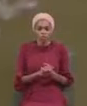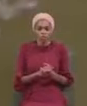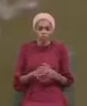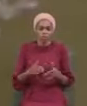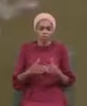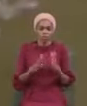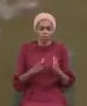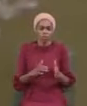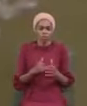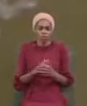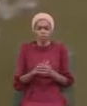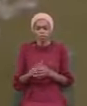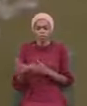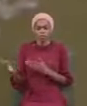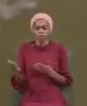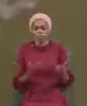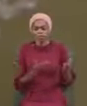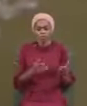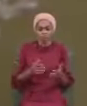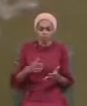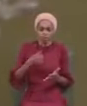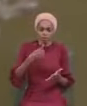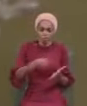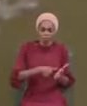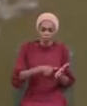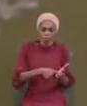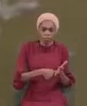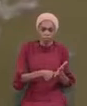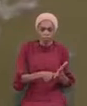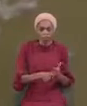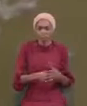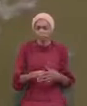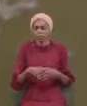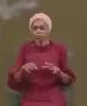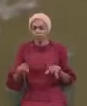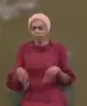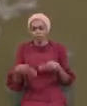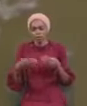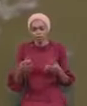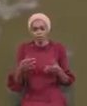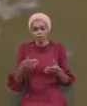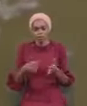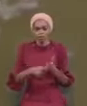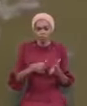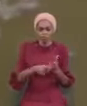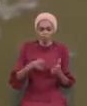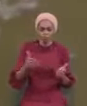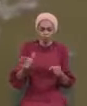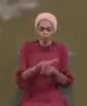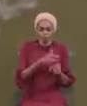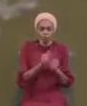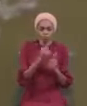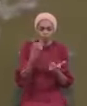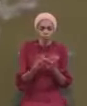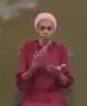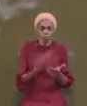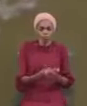grande somme d'argent et lui a donné et c'est comme ça de régler les